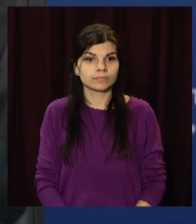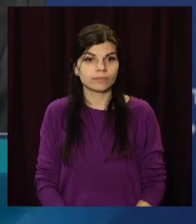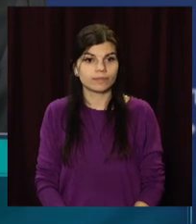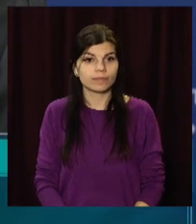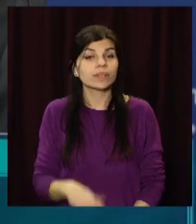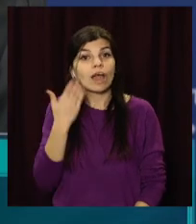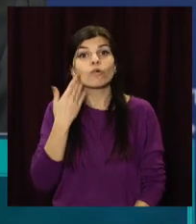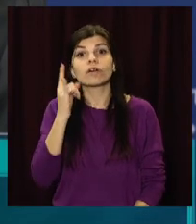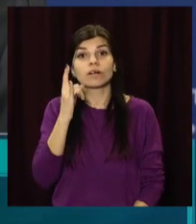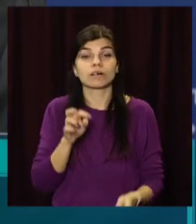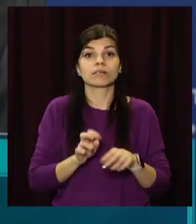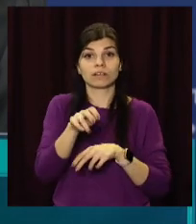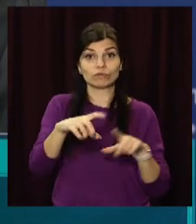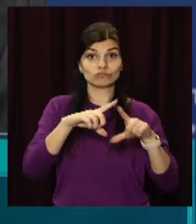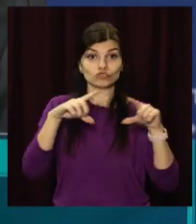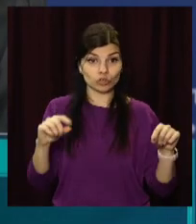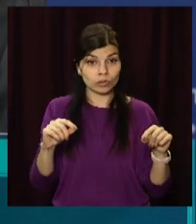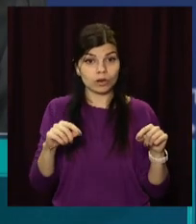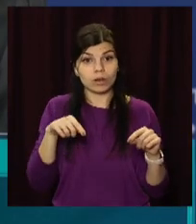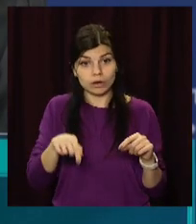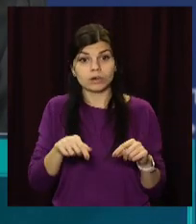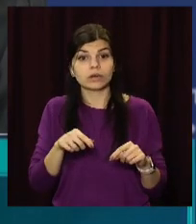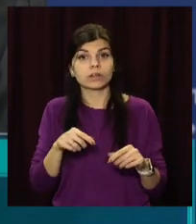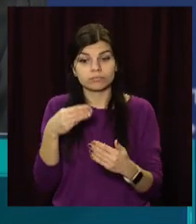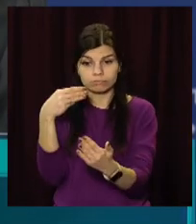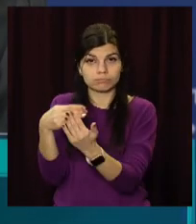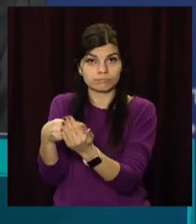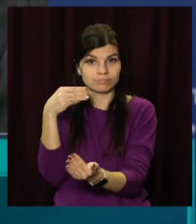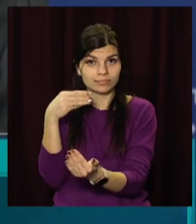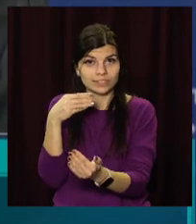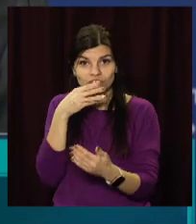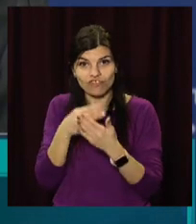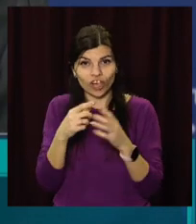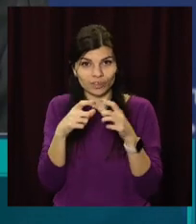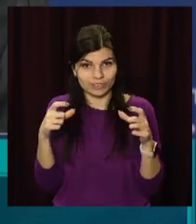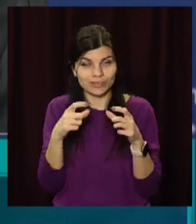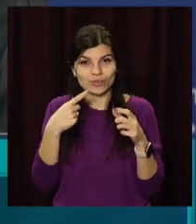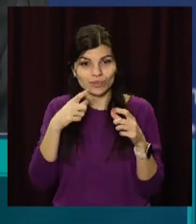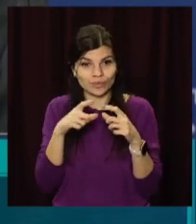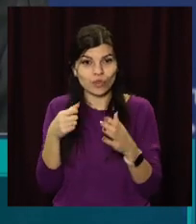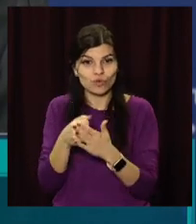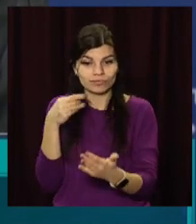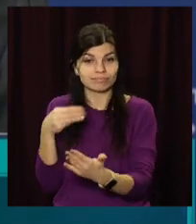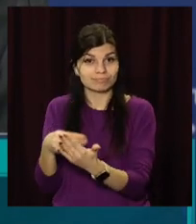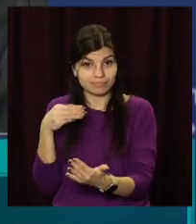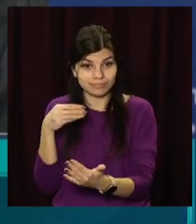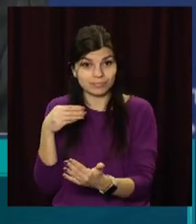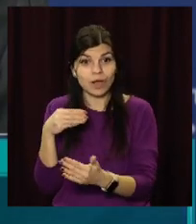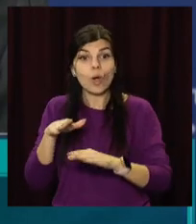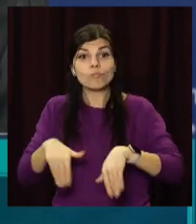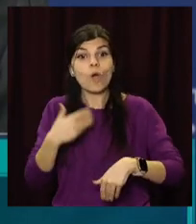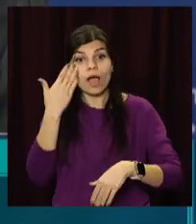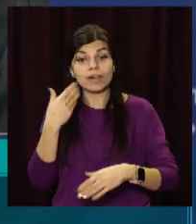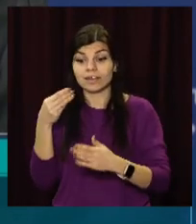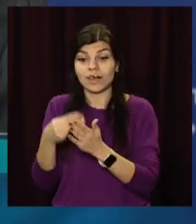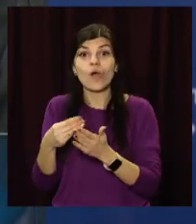Коли дитина приходить до закладу загальної середньої освіти, вона прислоняє свій учнівський квиток до турнікету. І після того, як